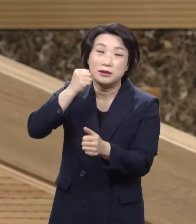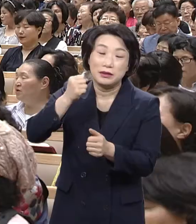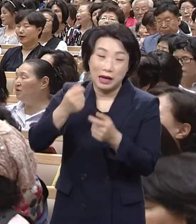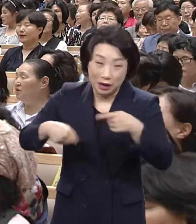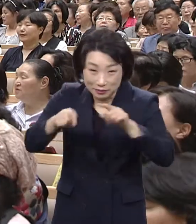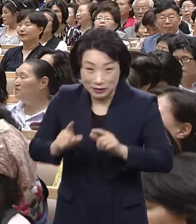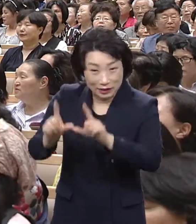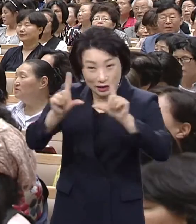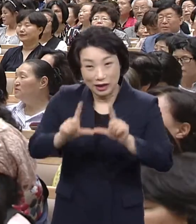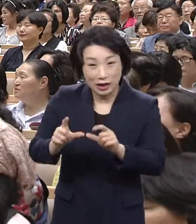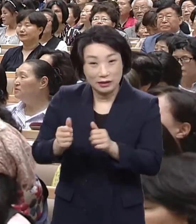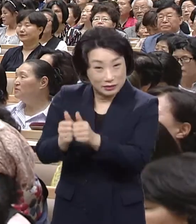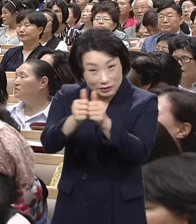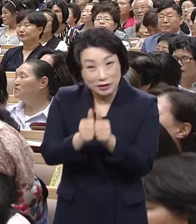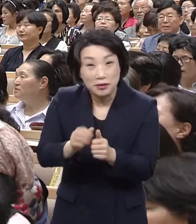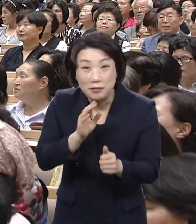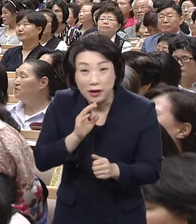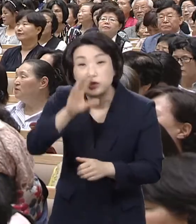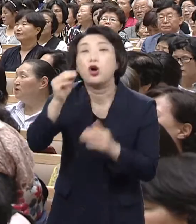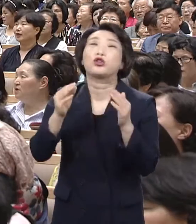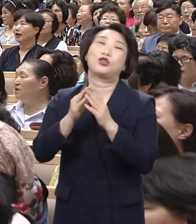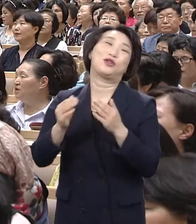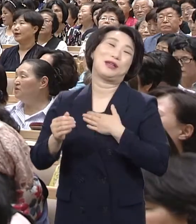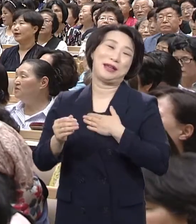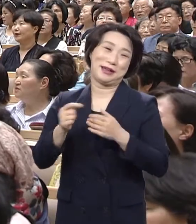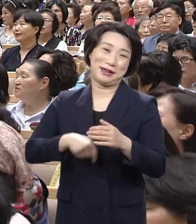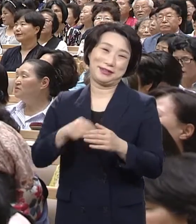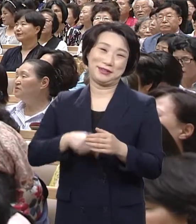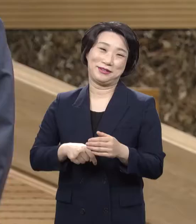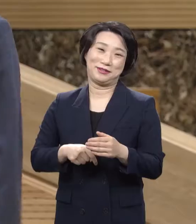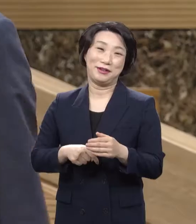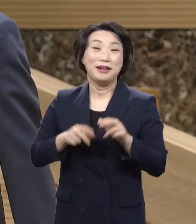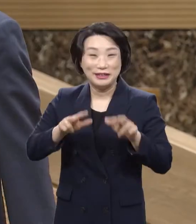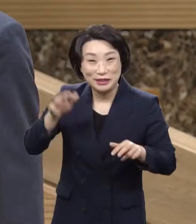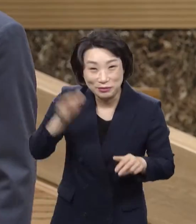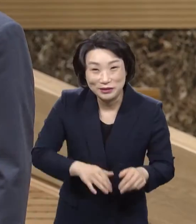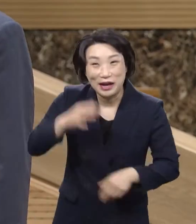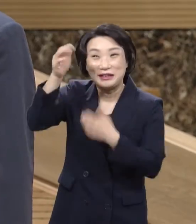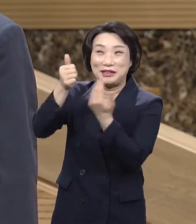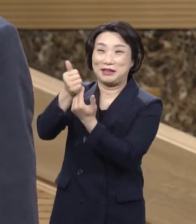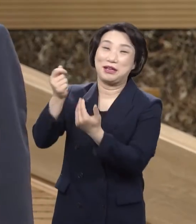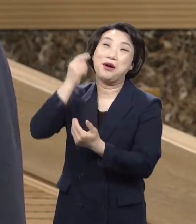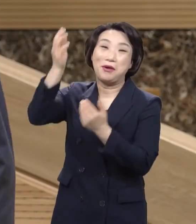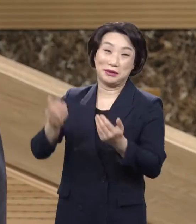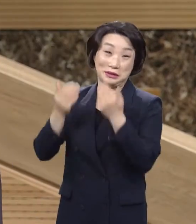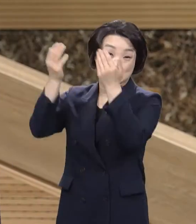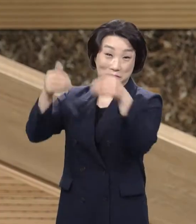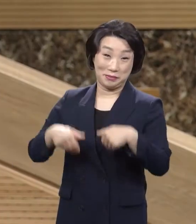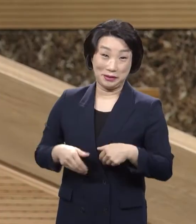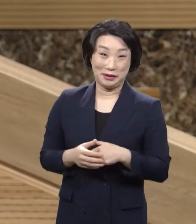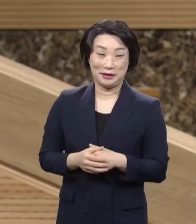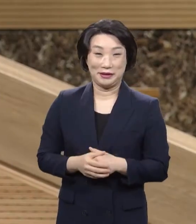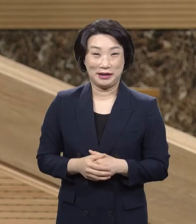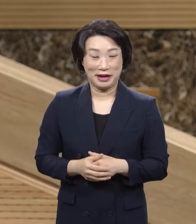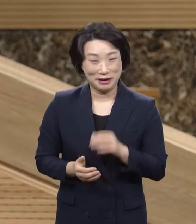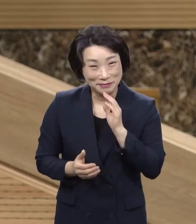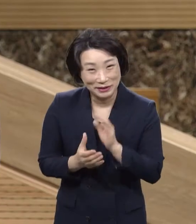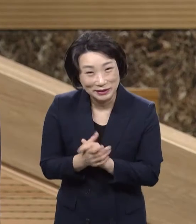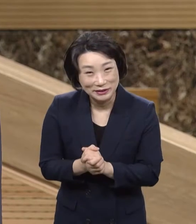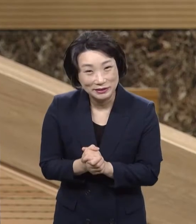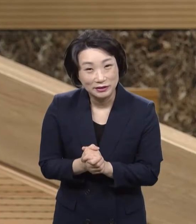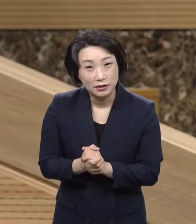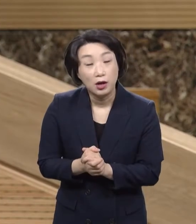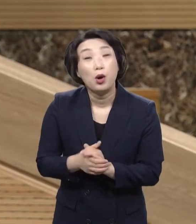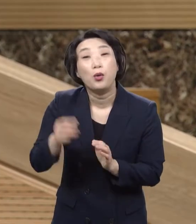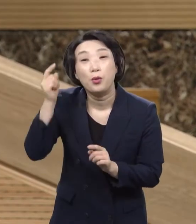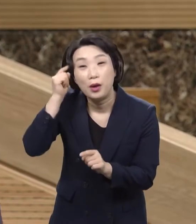이 말이에요. 전 삼고 계시다 이 말이에요. 이제부터 하나님께 영광을 돌려야 할 것이라고 했으니,